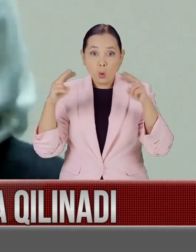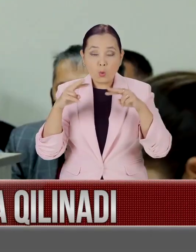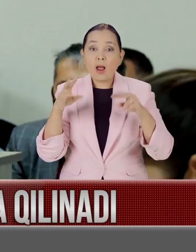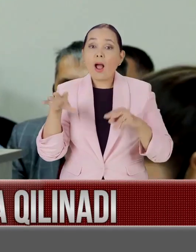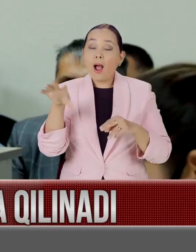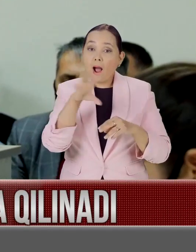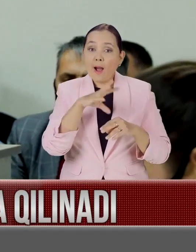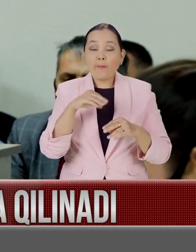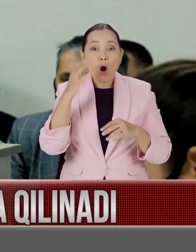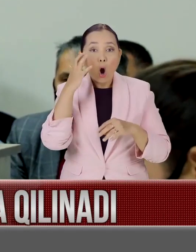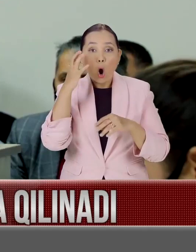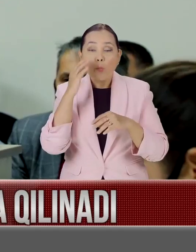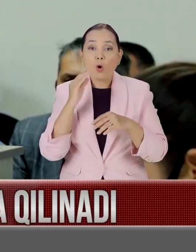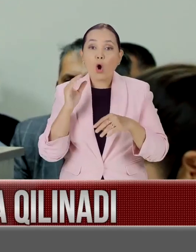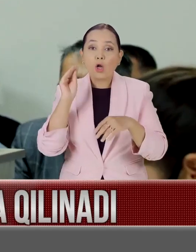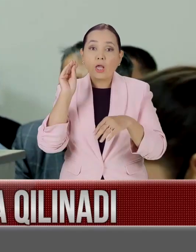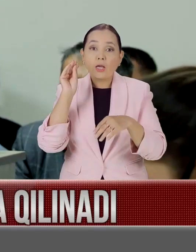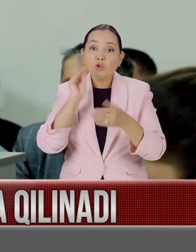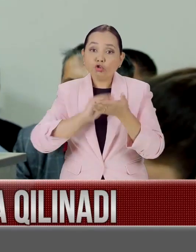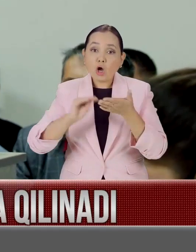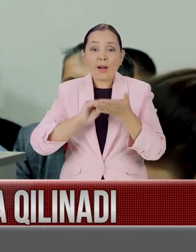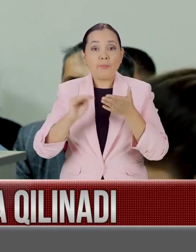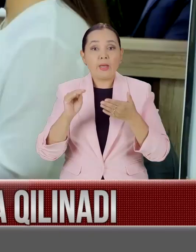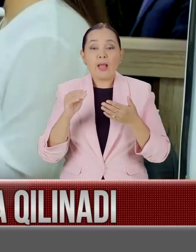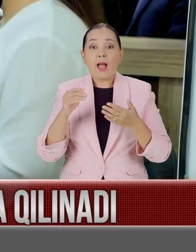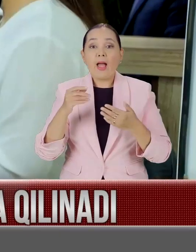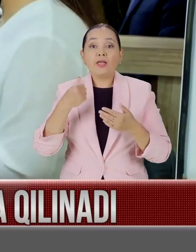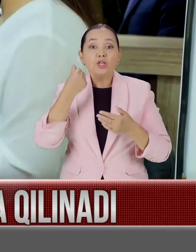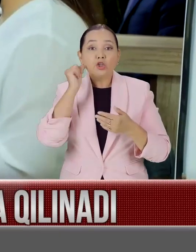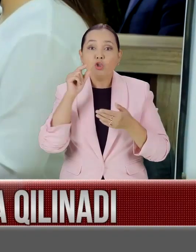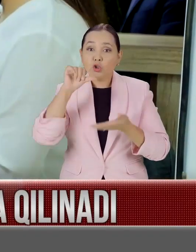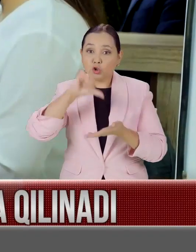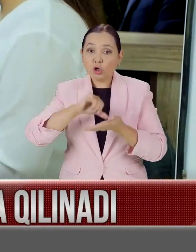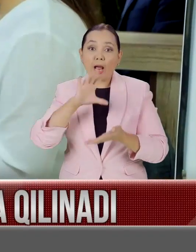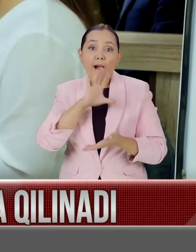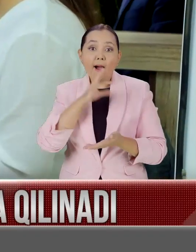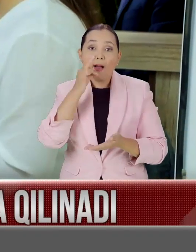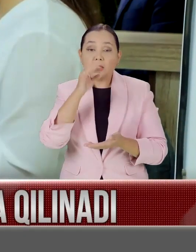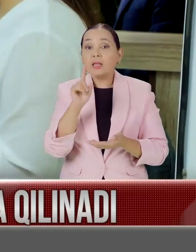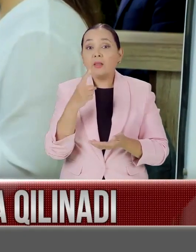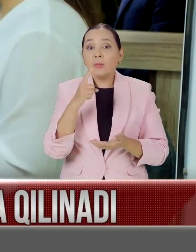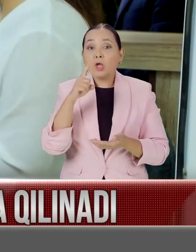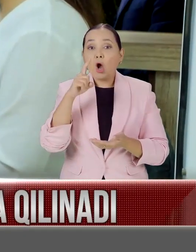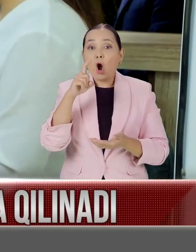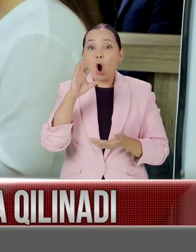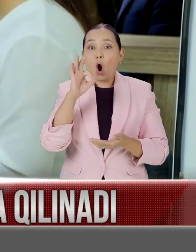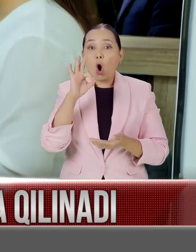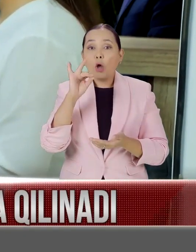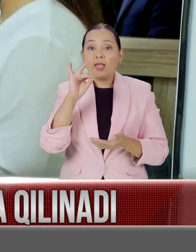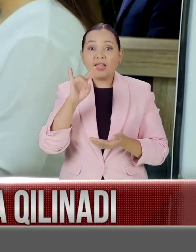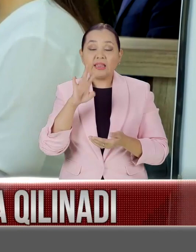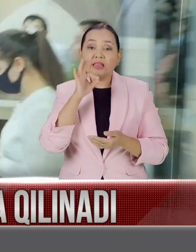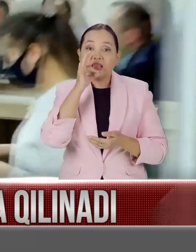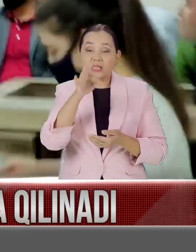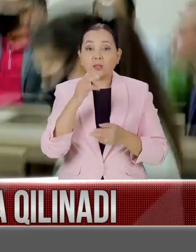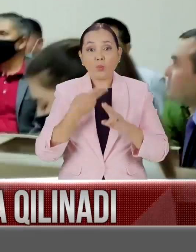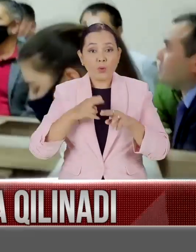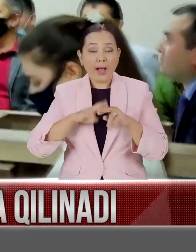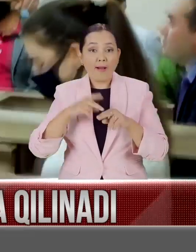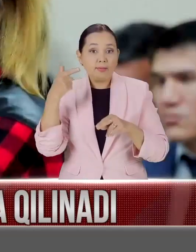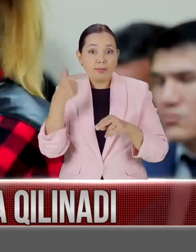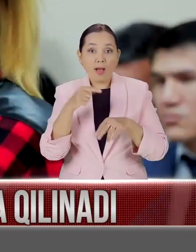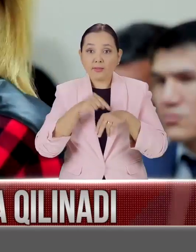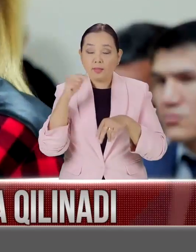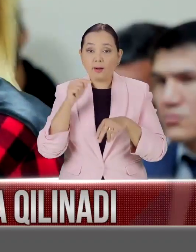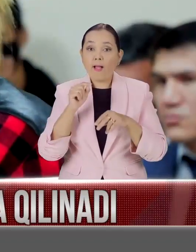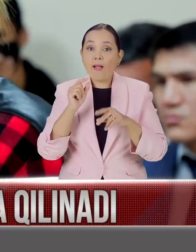guvohi. Hamma narsani qop-qoraga chiqarib qo'yish bu noo'rin. Keyin kechagi o'sha chiqishda aytdimki, nimaga xoin deydi. Nimaga bunaqa qattiq